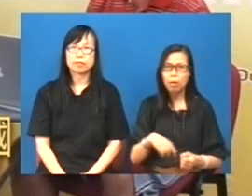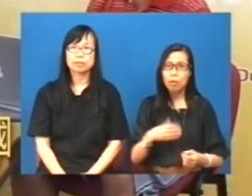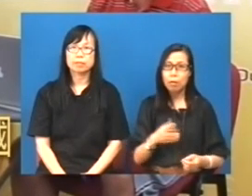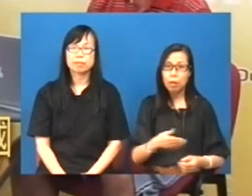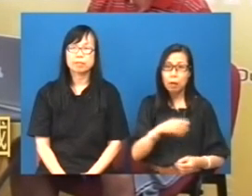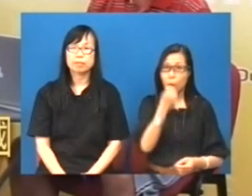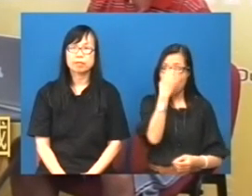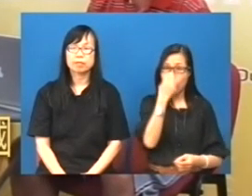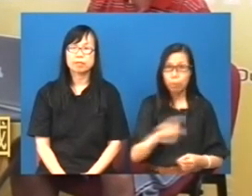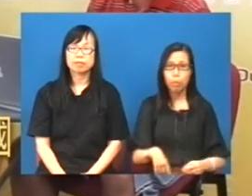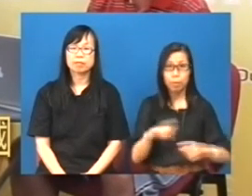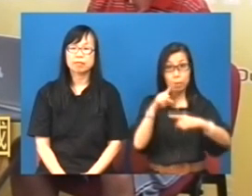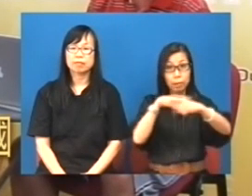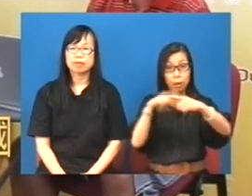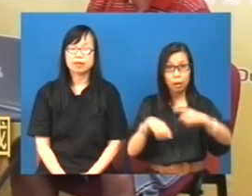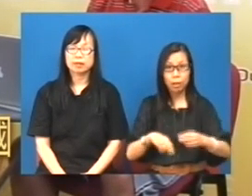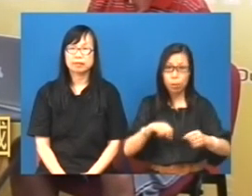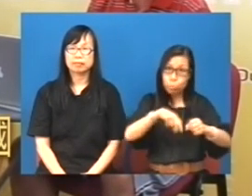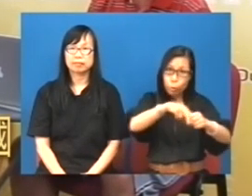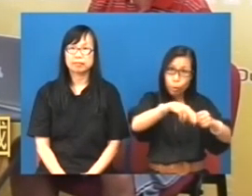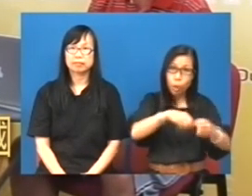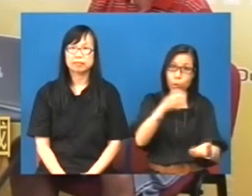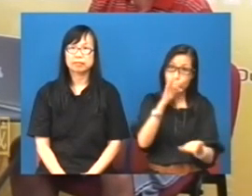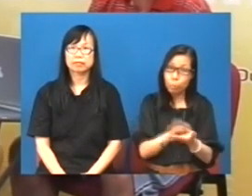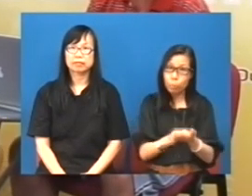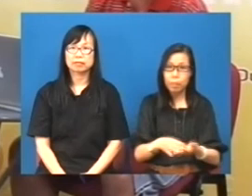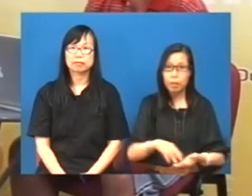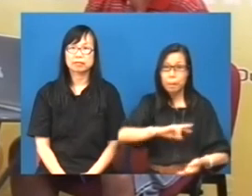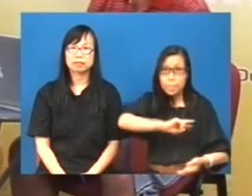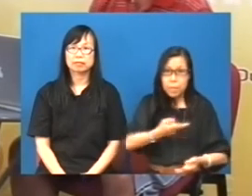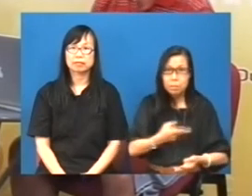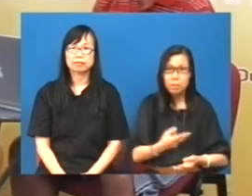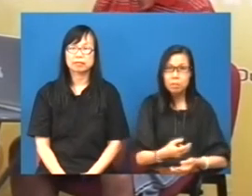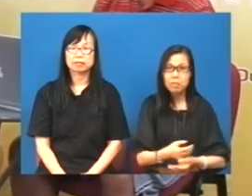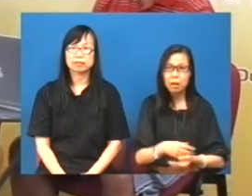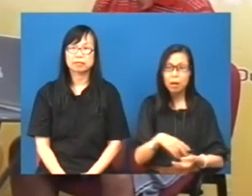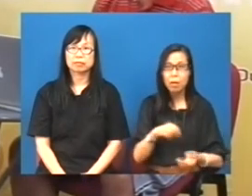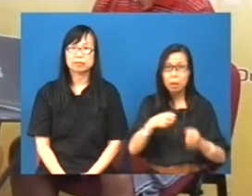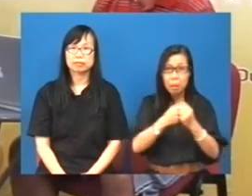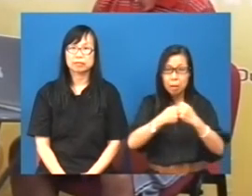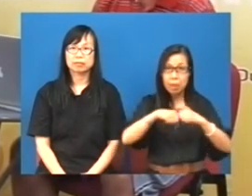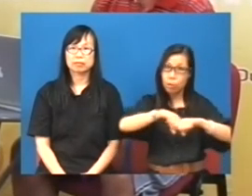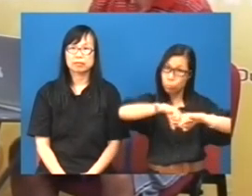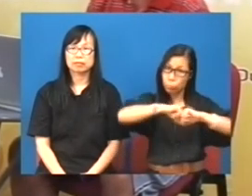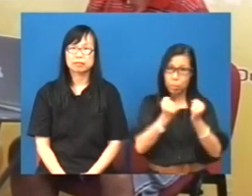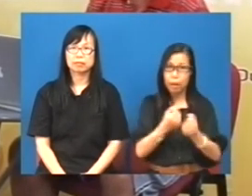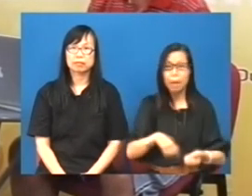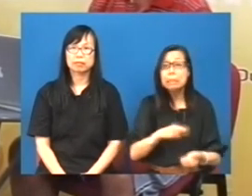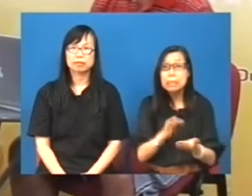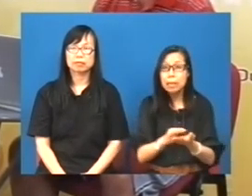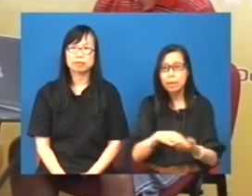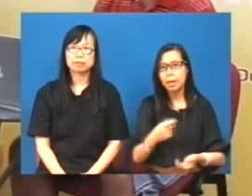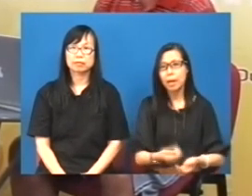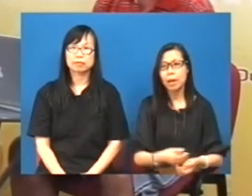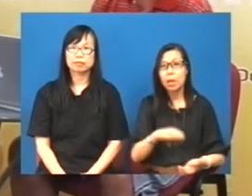畢竟香港是一個國際刀會但到頭來變成一塊香港大農場甚至你會見到一些網民去改途的時候甚